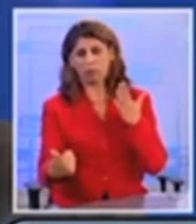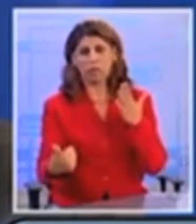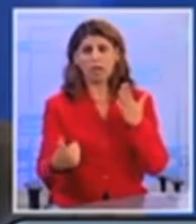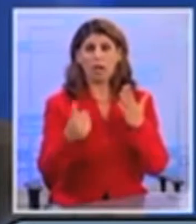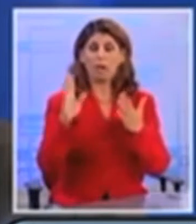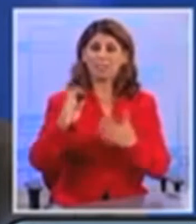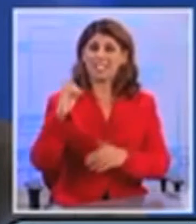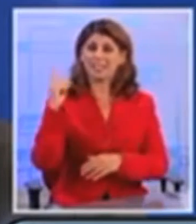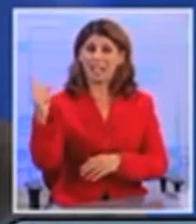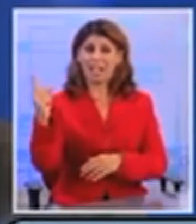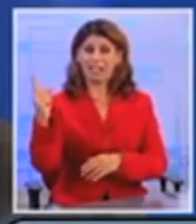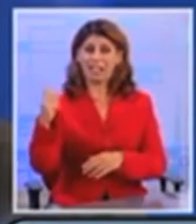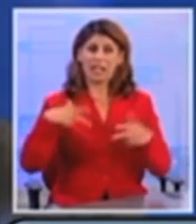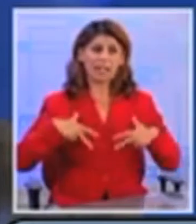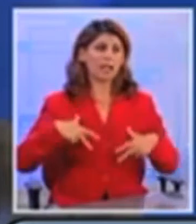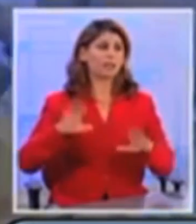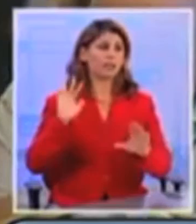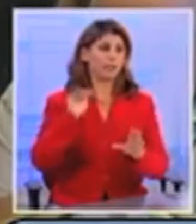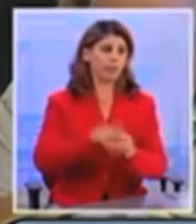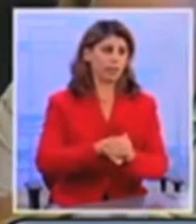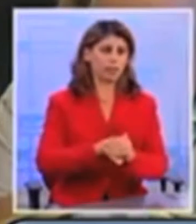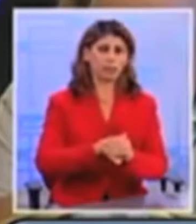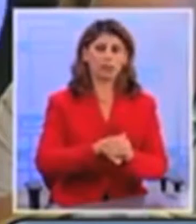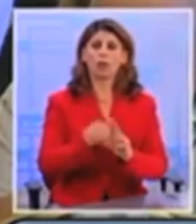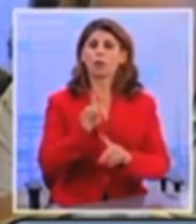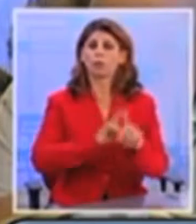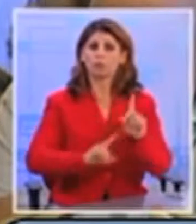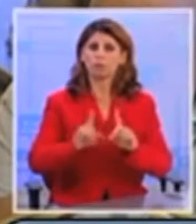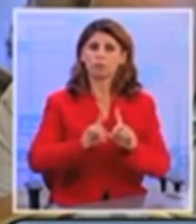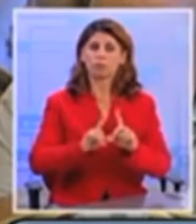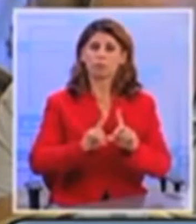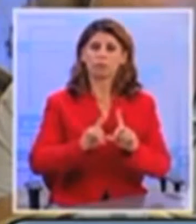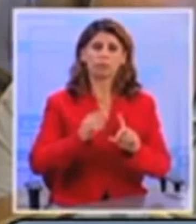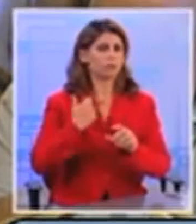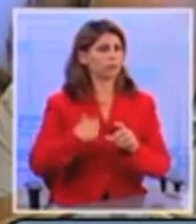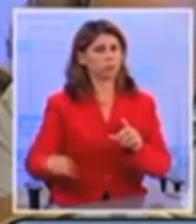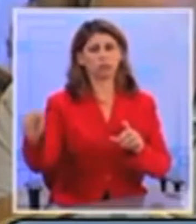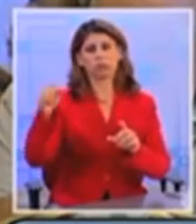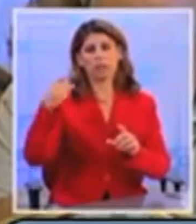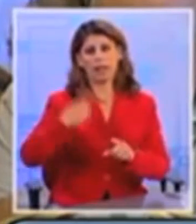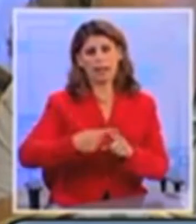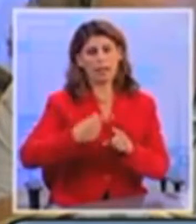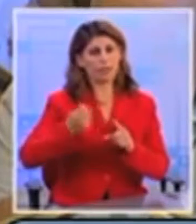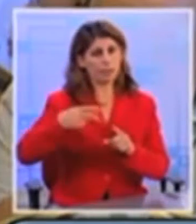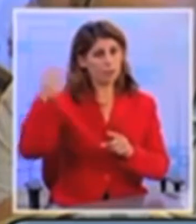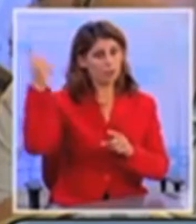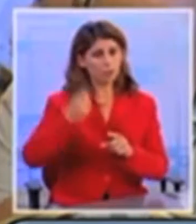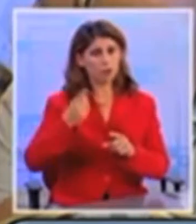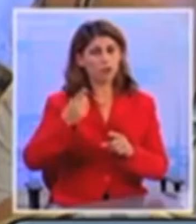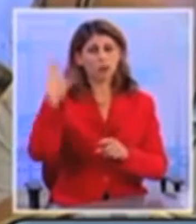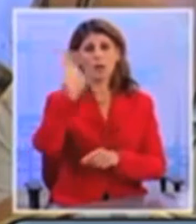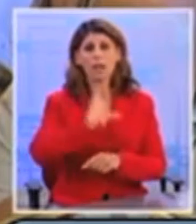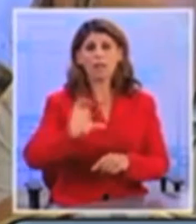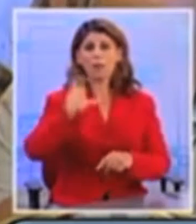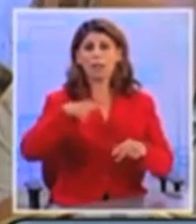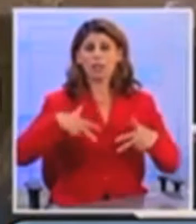Grèce et la majorité des pays de l'Union européenne, sauf l'Allemagne et le Royaume-Uni qui ont voté